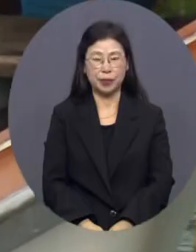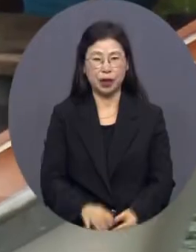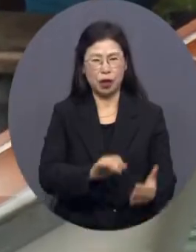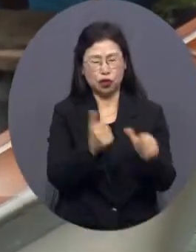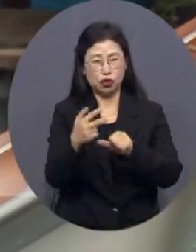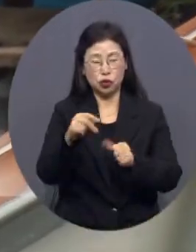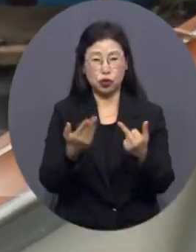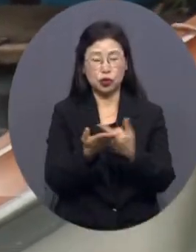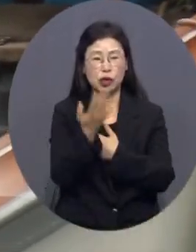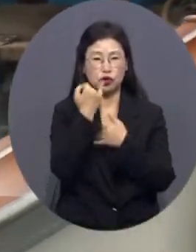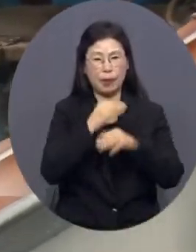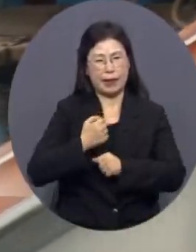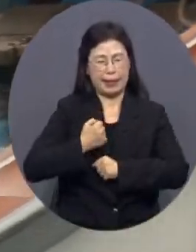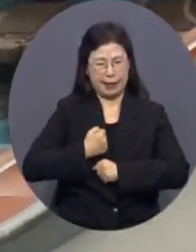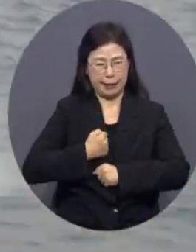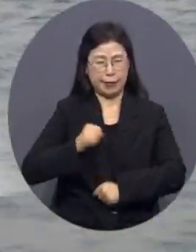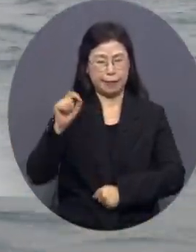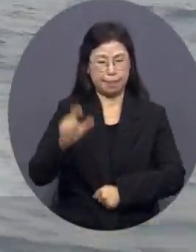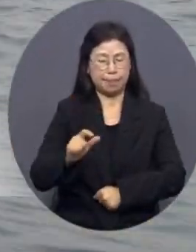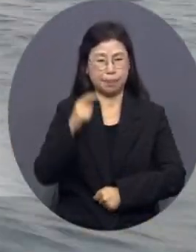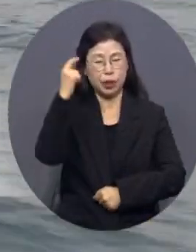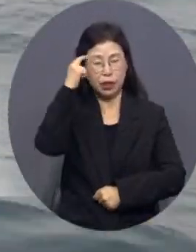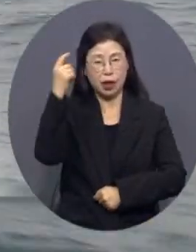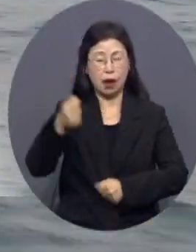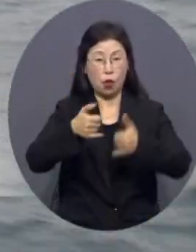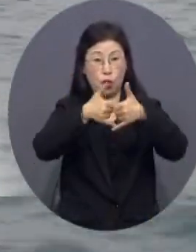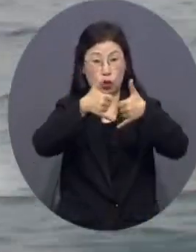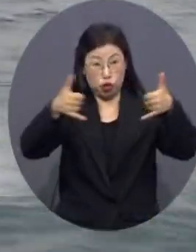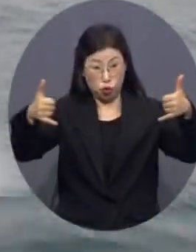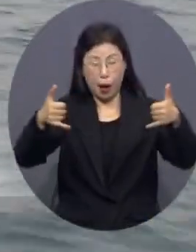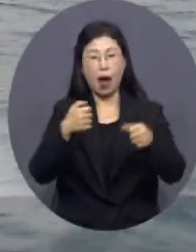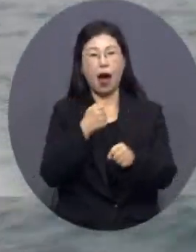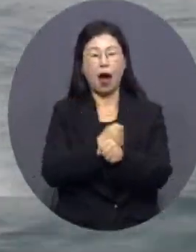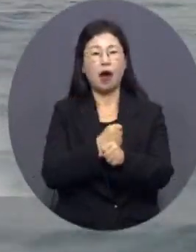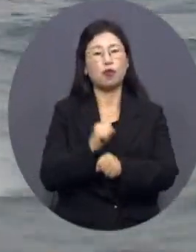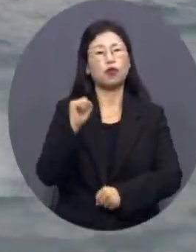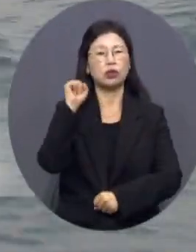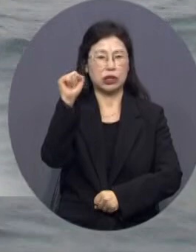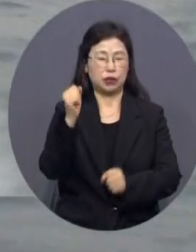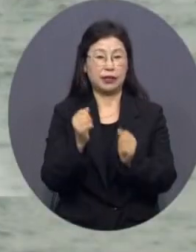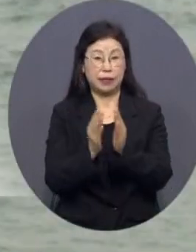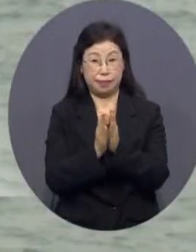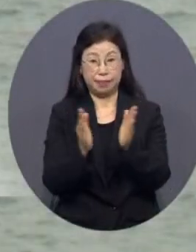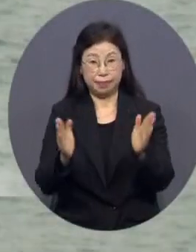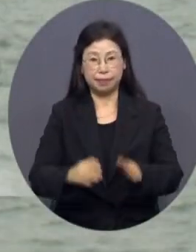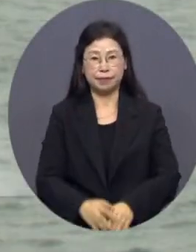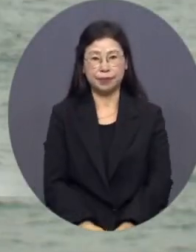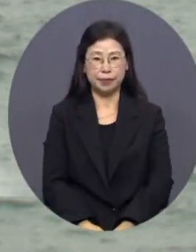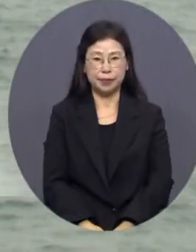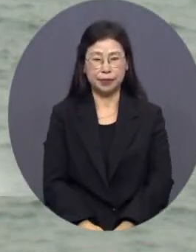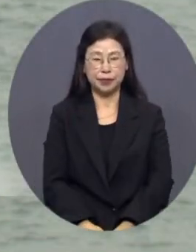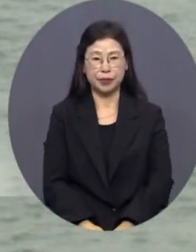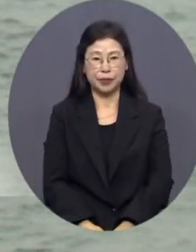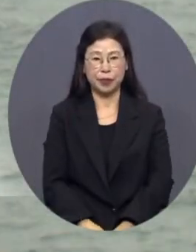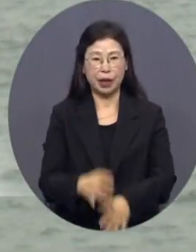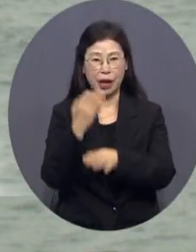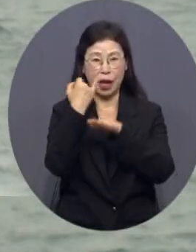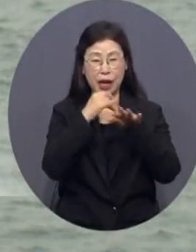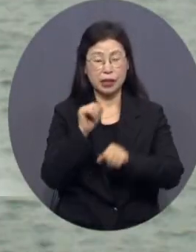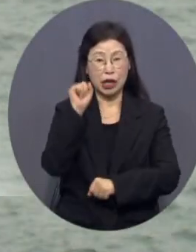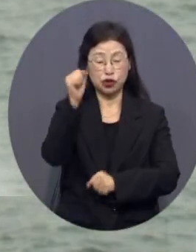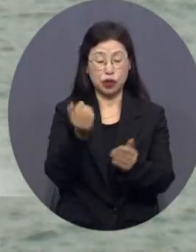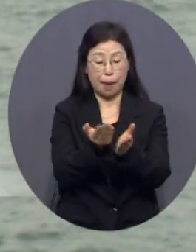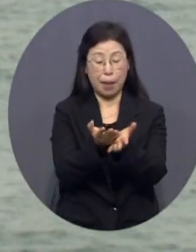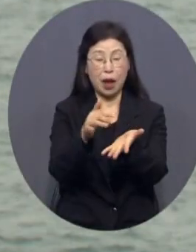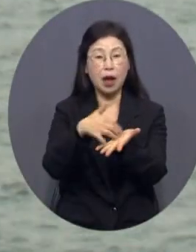죽어서도 제주 바다를 지키겠다는 의지를 표시하는 현수막을 내걸고 시위를 시작합니다. 해상 시위에 나선 어선은